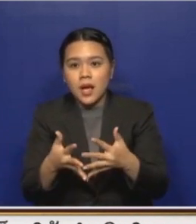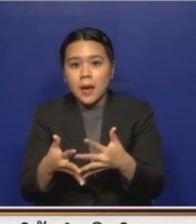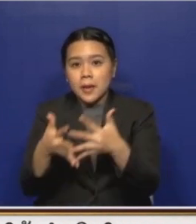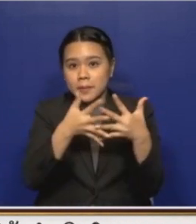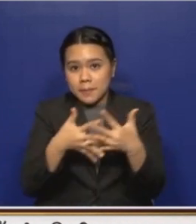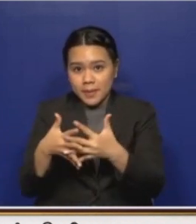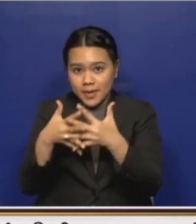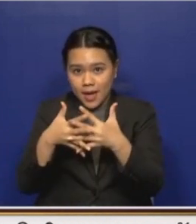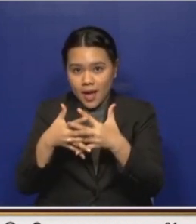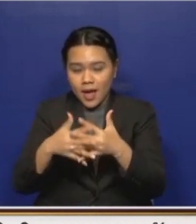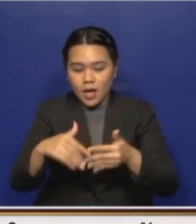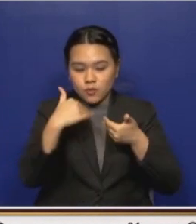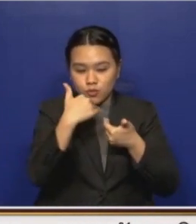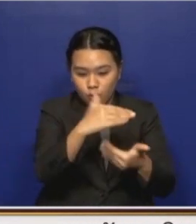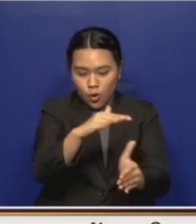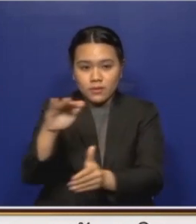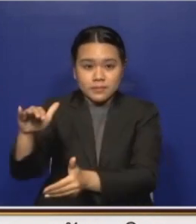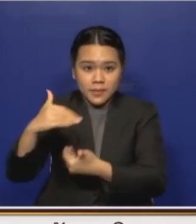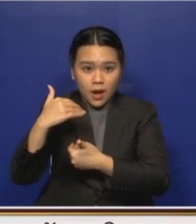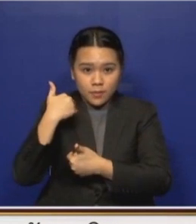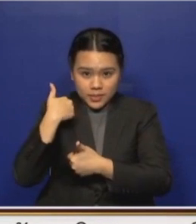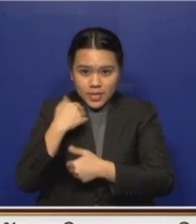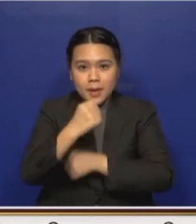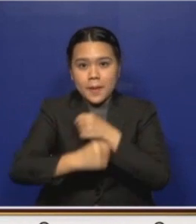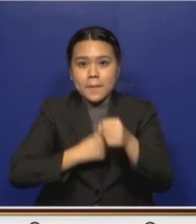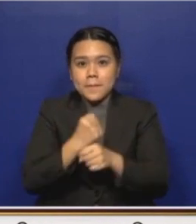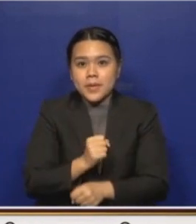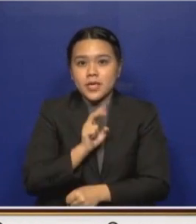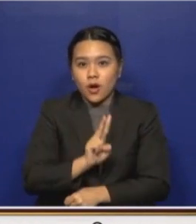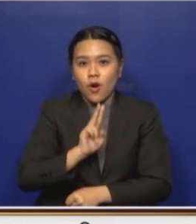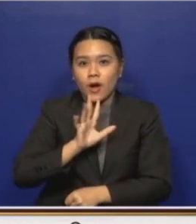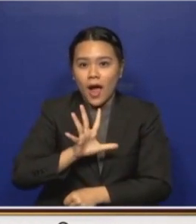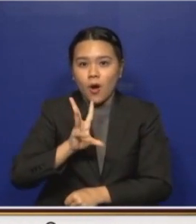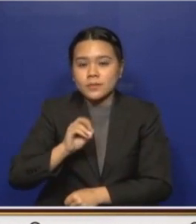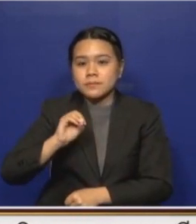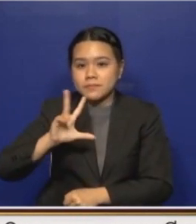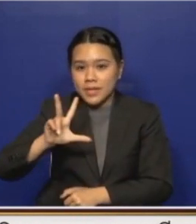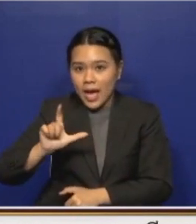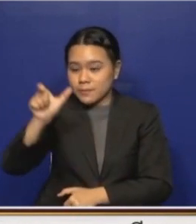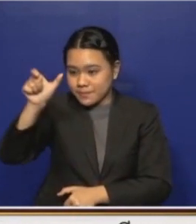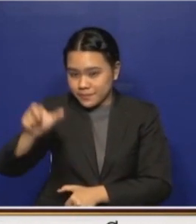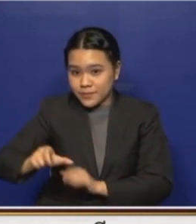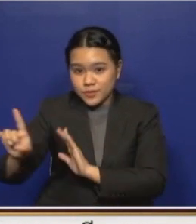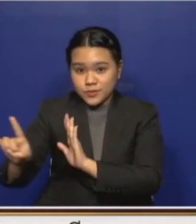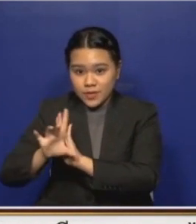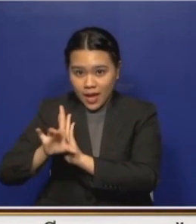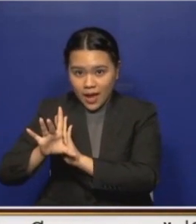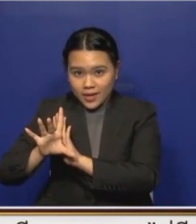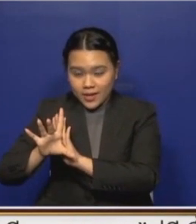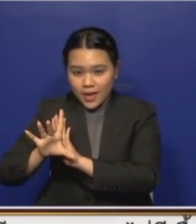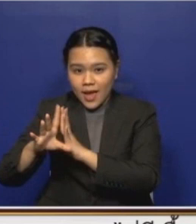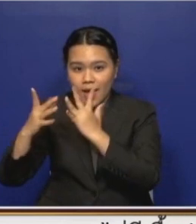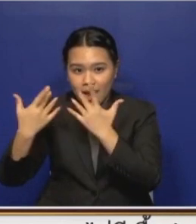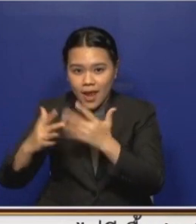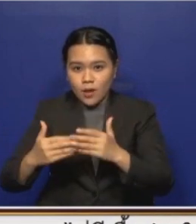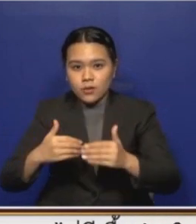เขียวฮะเราส่งออกสินค้าไปขายอเมริกา1ล้านล้านกับ 65,000